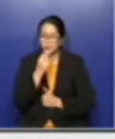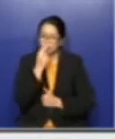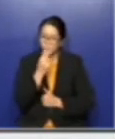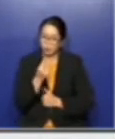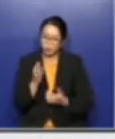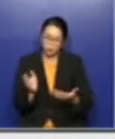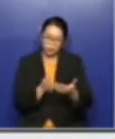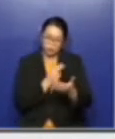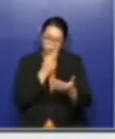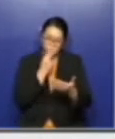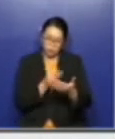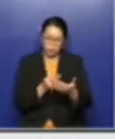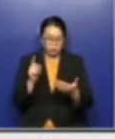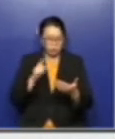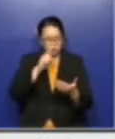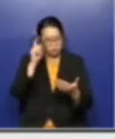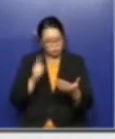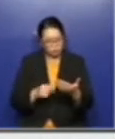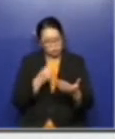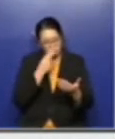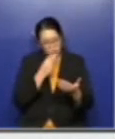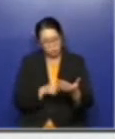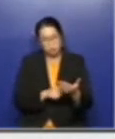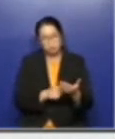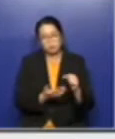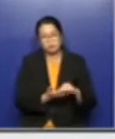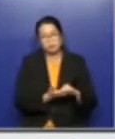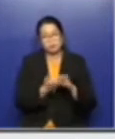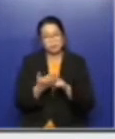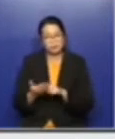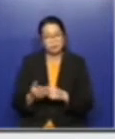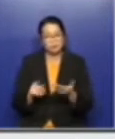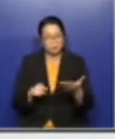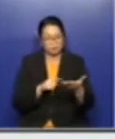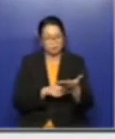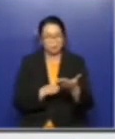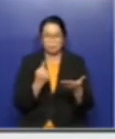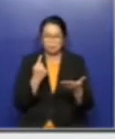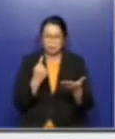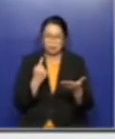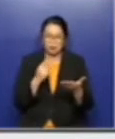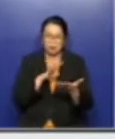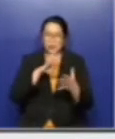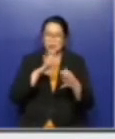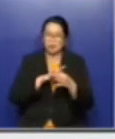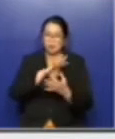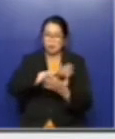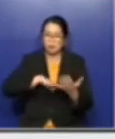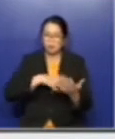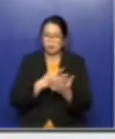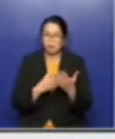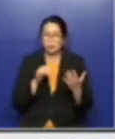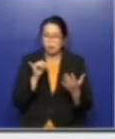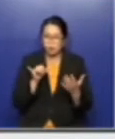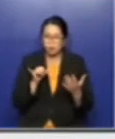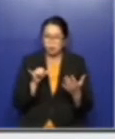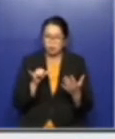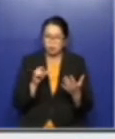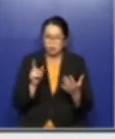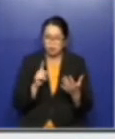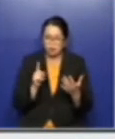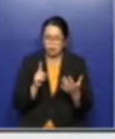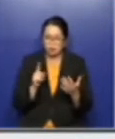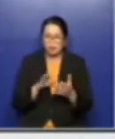ในเล่มที่ท่านเสนอมาในสภาผู้แทนราษฎรยุทธศาสตร์ความแตกต่างบนความยั่ง